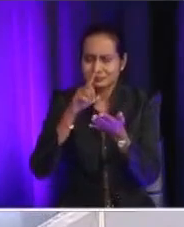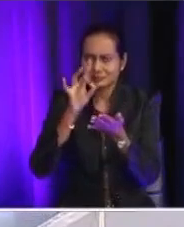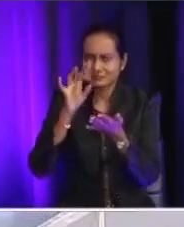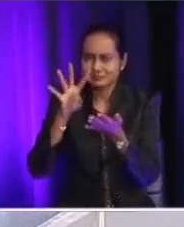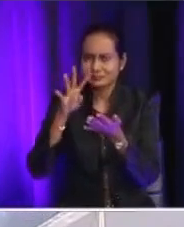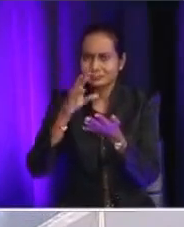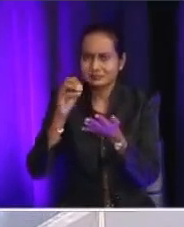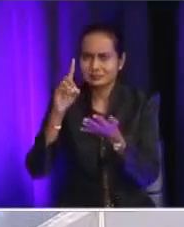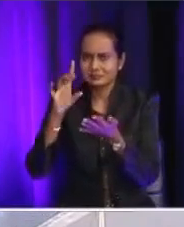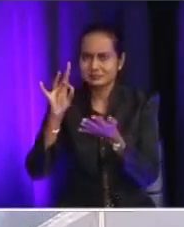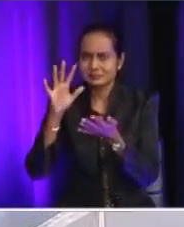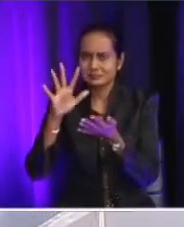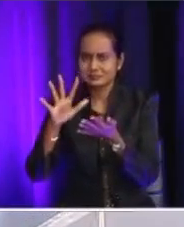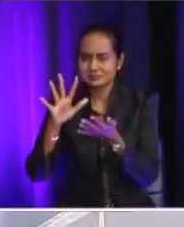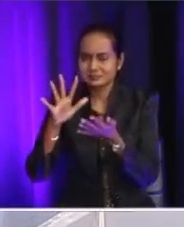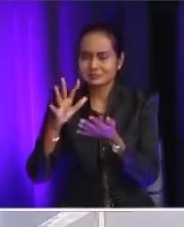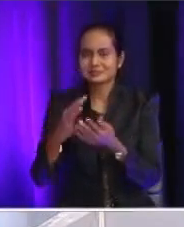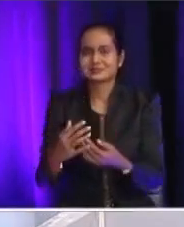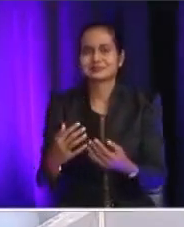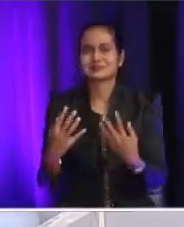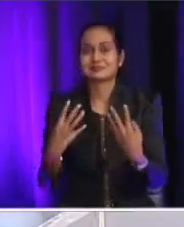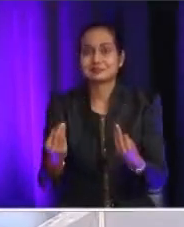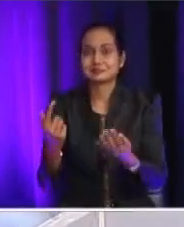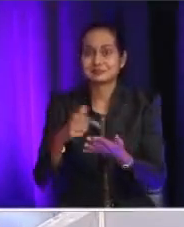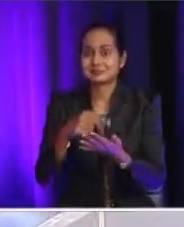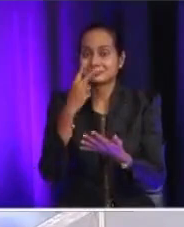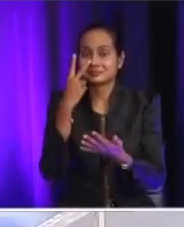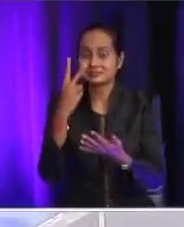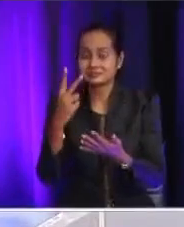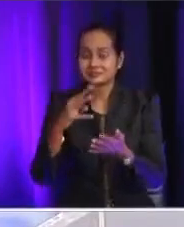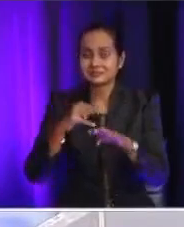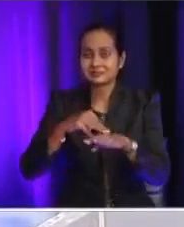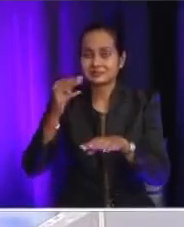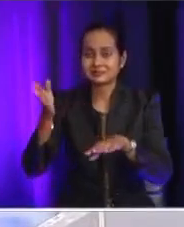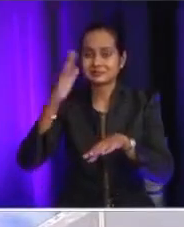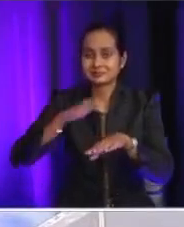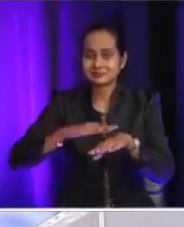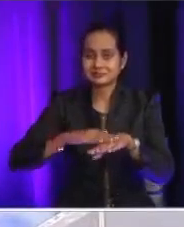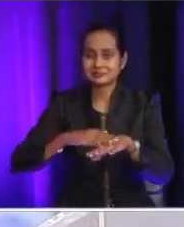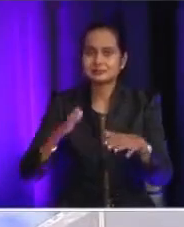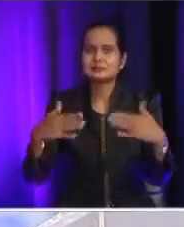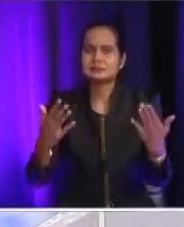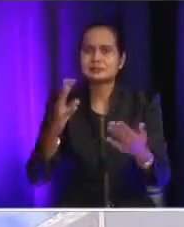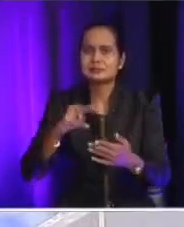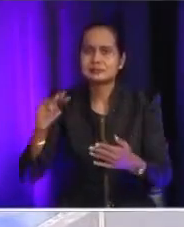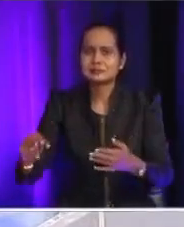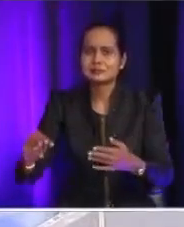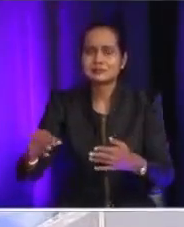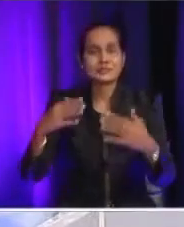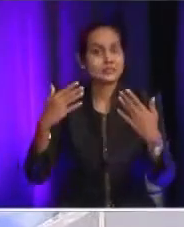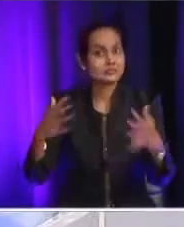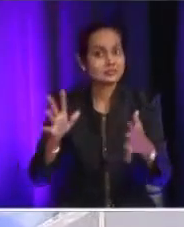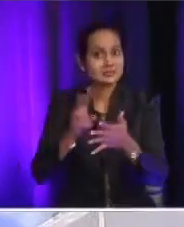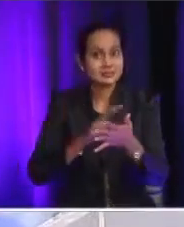Ha, masih lagi menyaksikan Menengah Atas bersama dengan saya Akmal Nazir. Jadi macam mana murid-murid? Adakah anda semua sudah